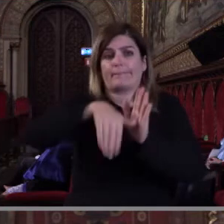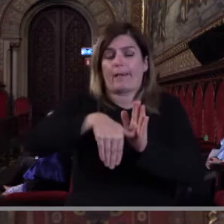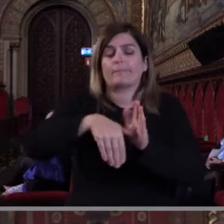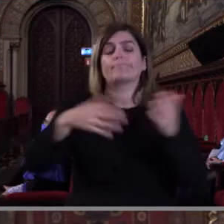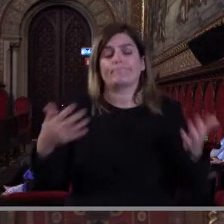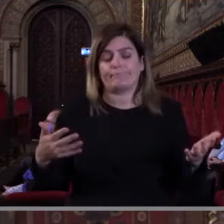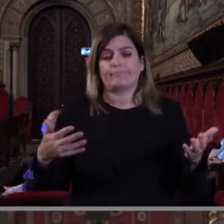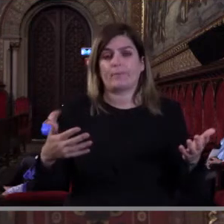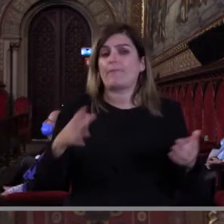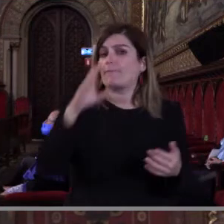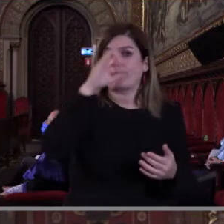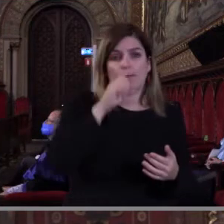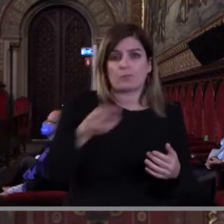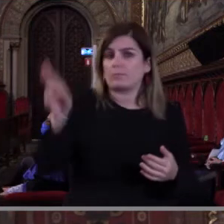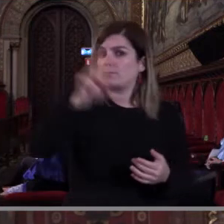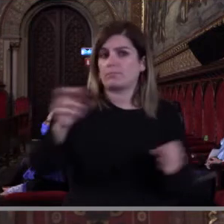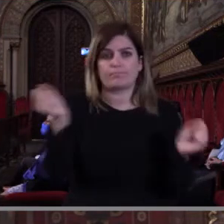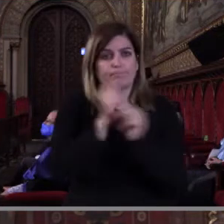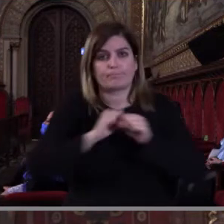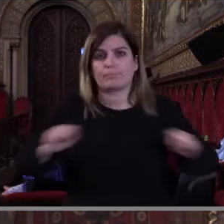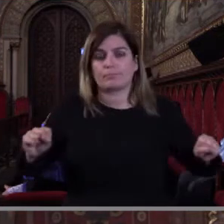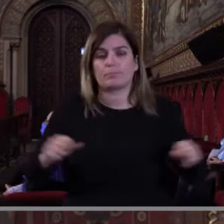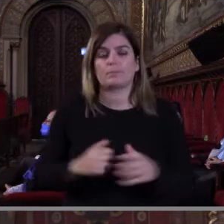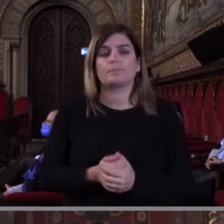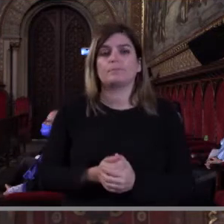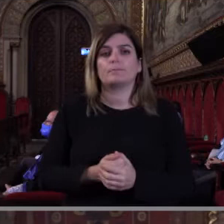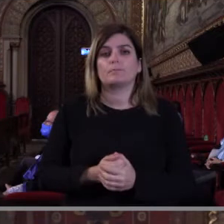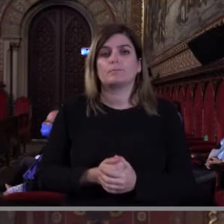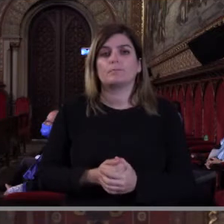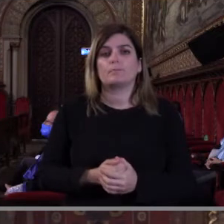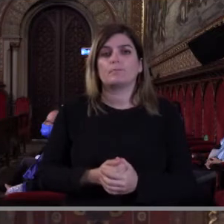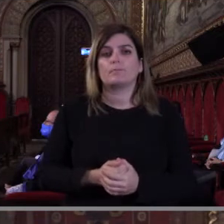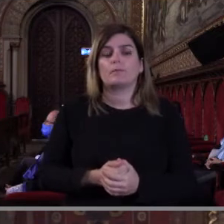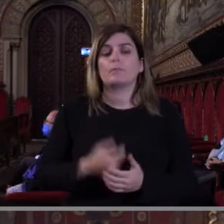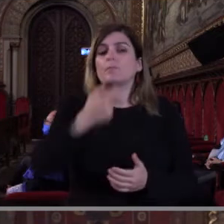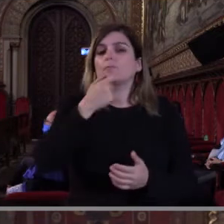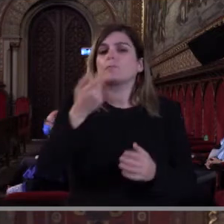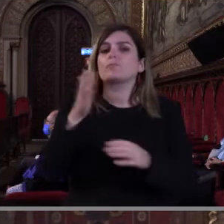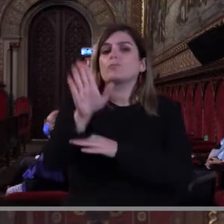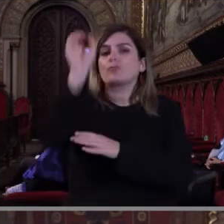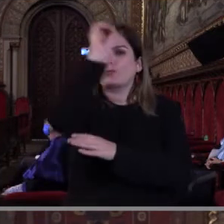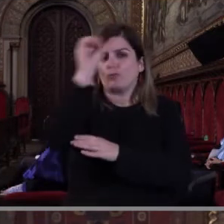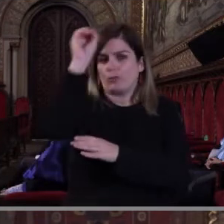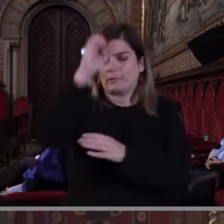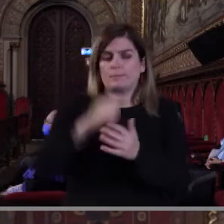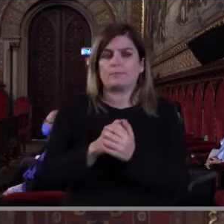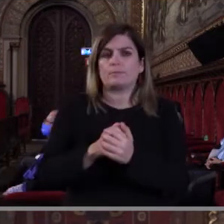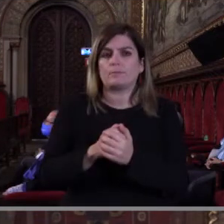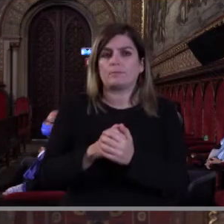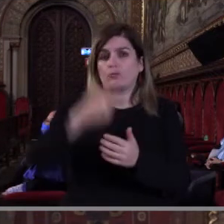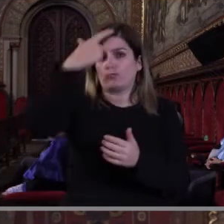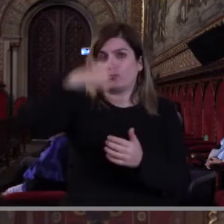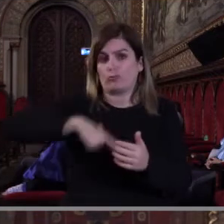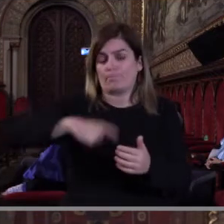un error que no hem de repetir. Em permeto ara algunes consideracions personals. Per un epidemiòleg,